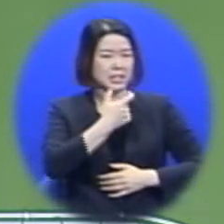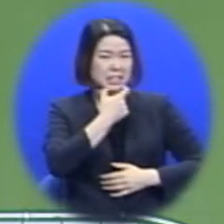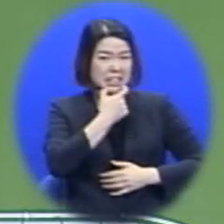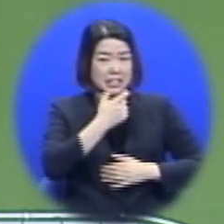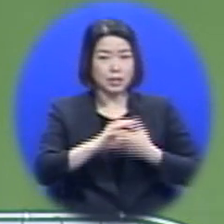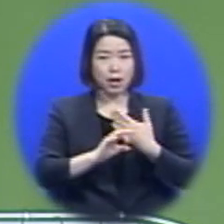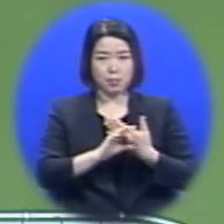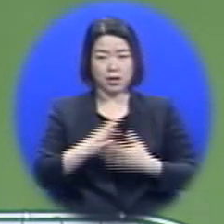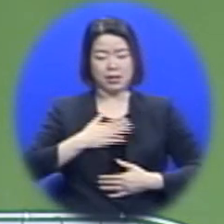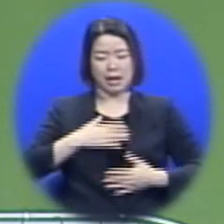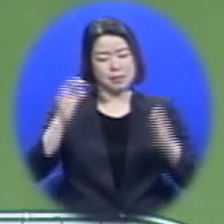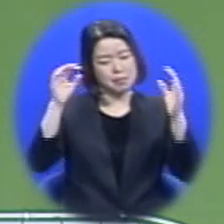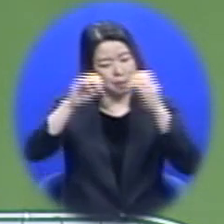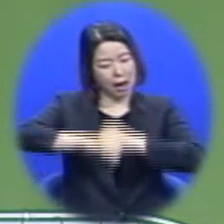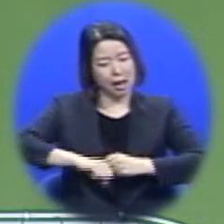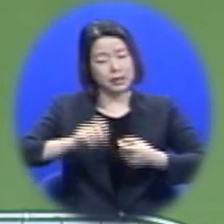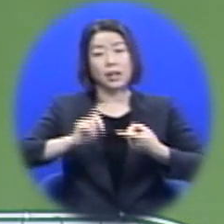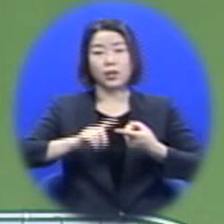깨우쳐 주셨어요.